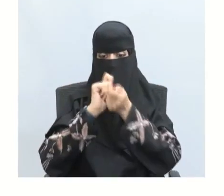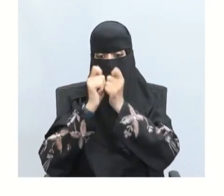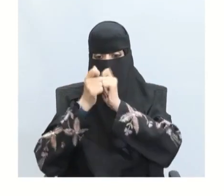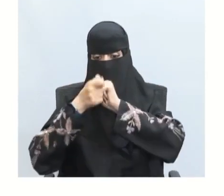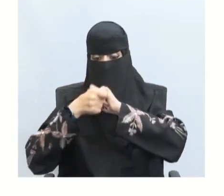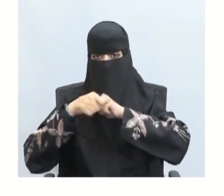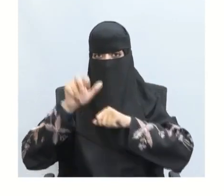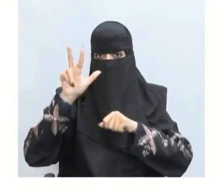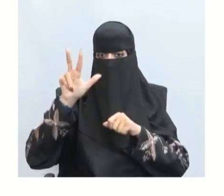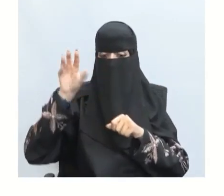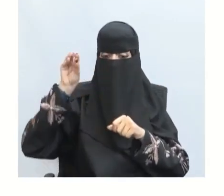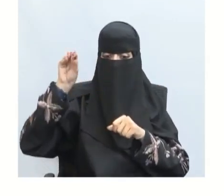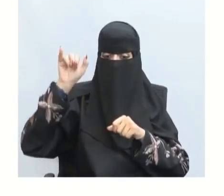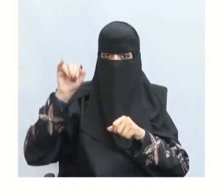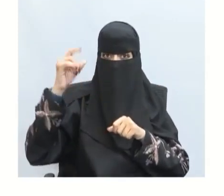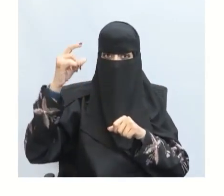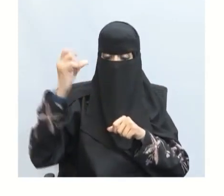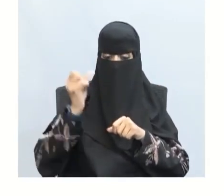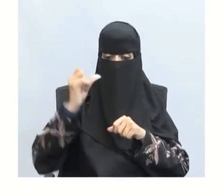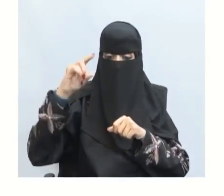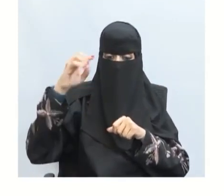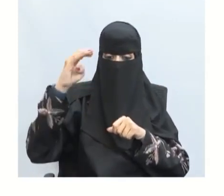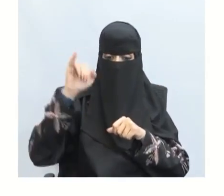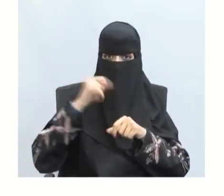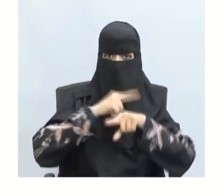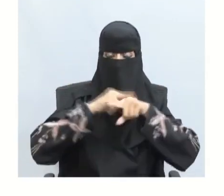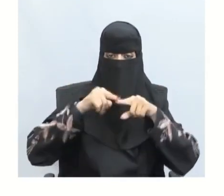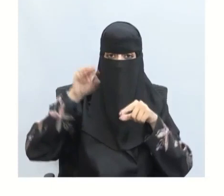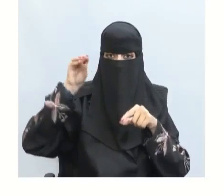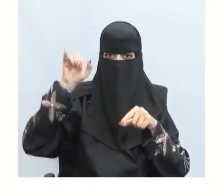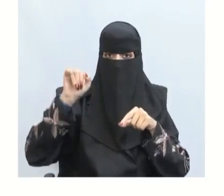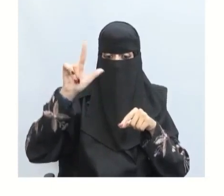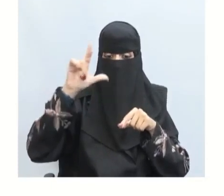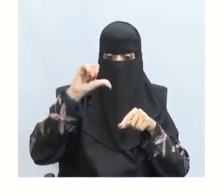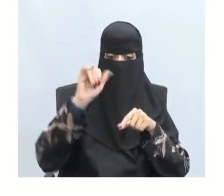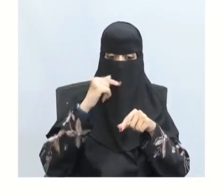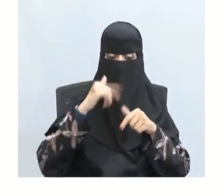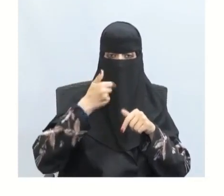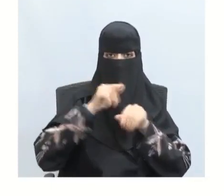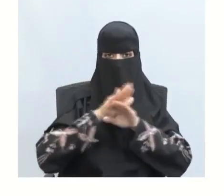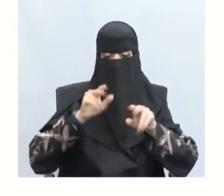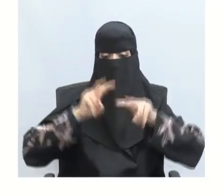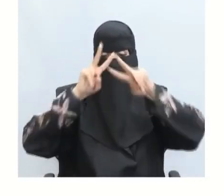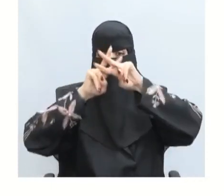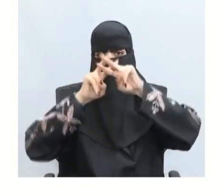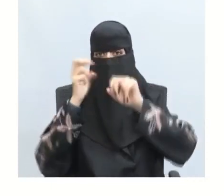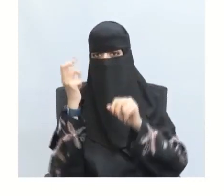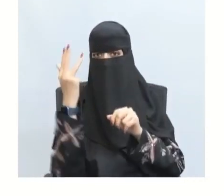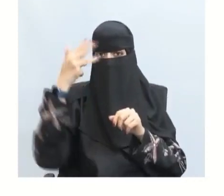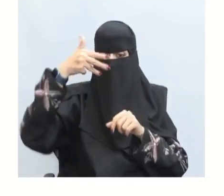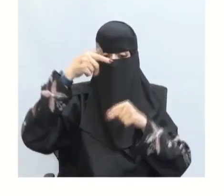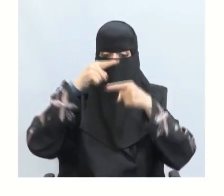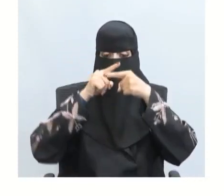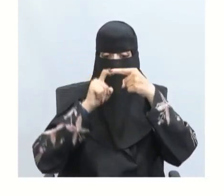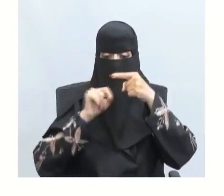التي تحول الهيدروجين الى هيليوم ويقضي النجم